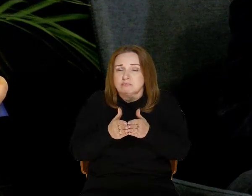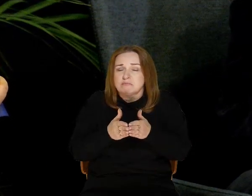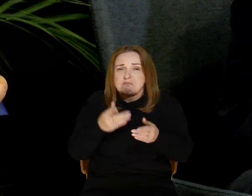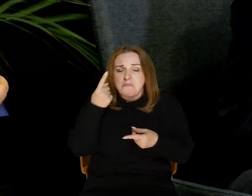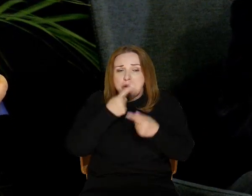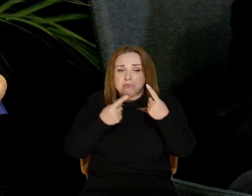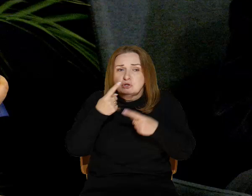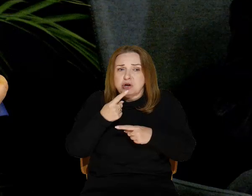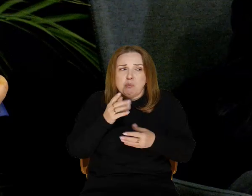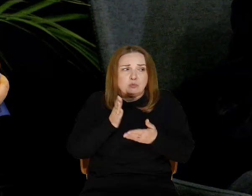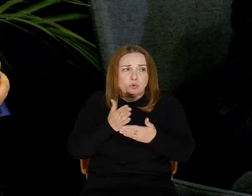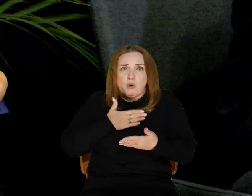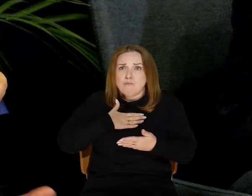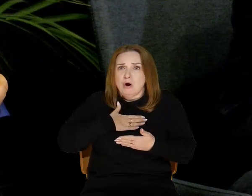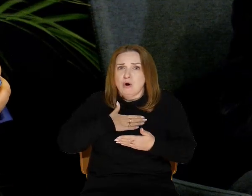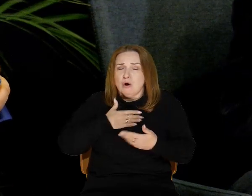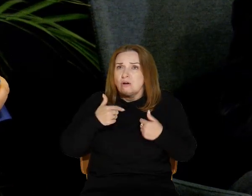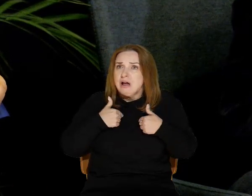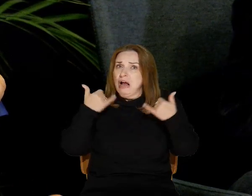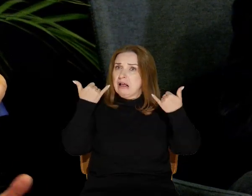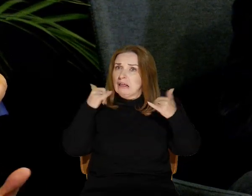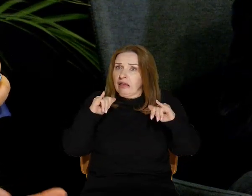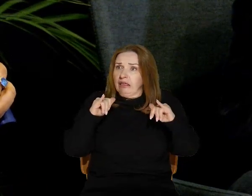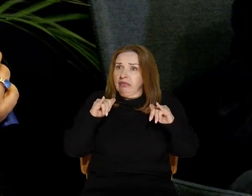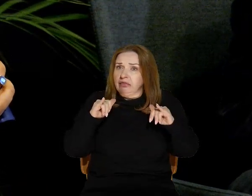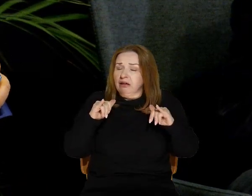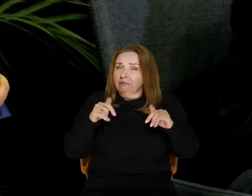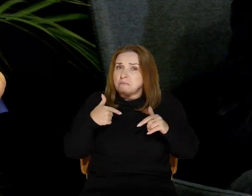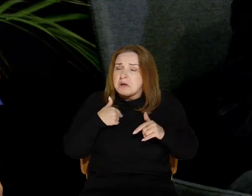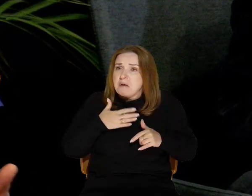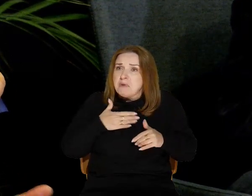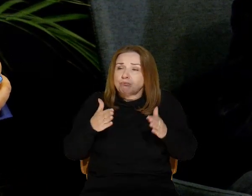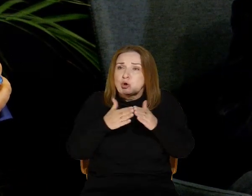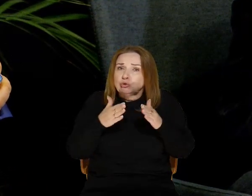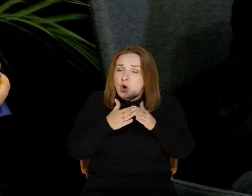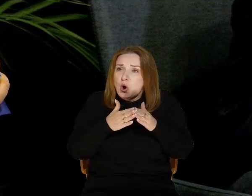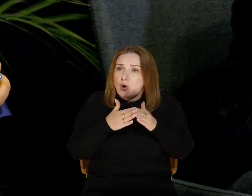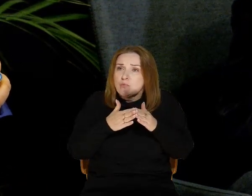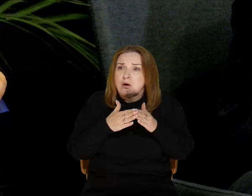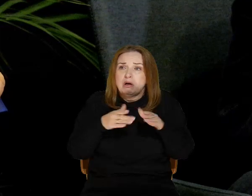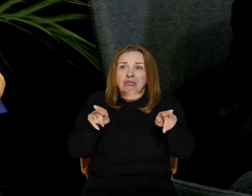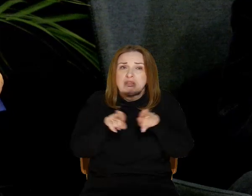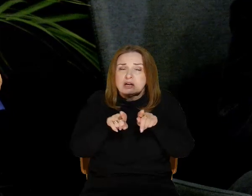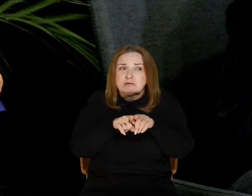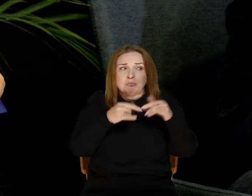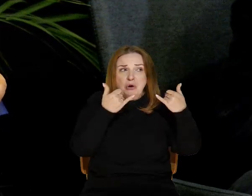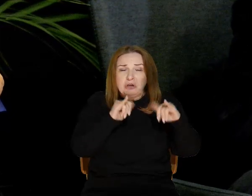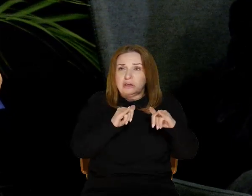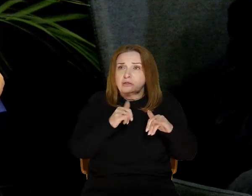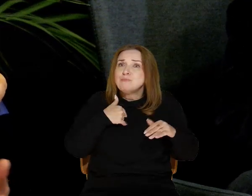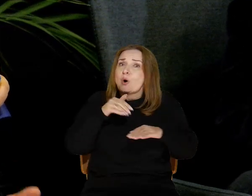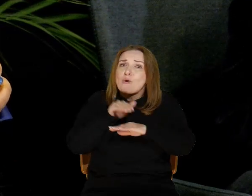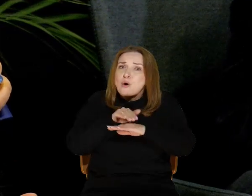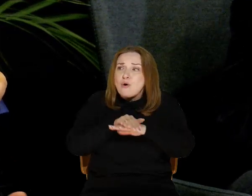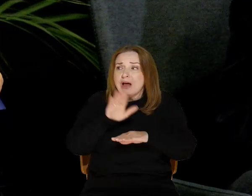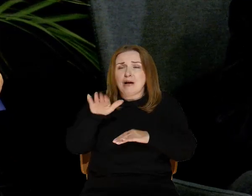że my jesteśmy tacy inni. Mój dom zawsze był, mnie się zawsze miałam wrażenie, że mój dom jest inny od domów moich rówieśników, że